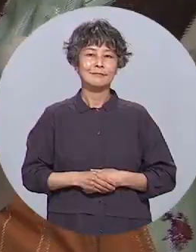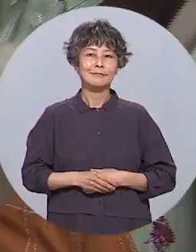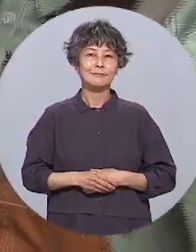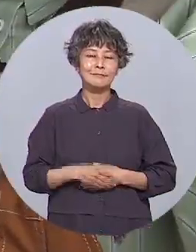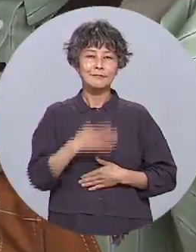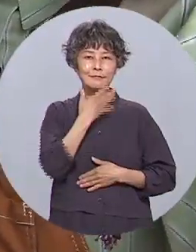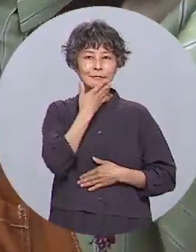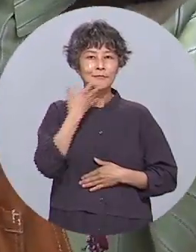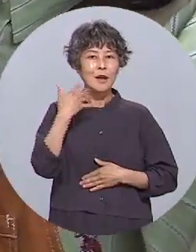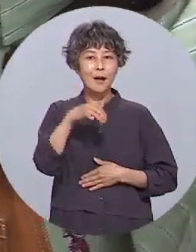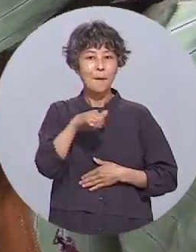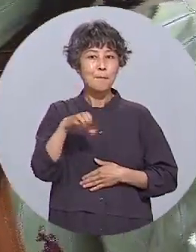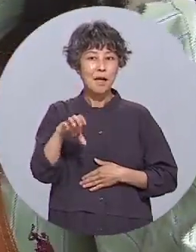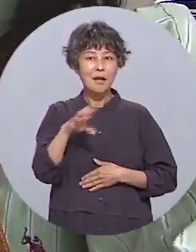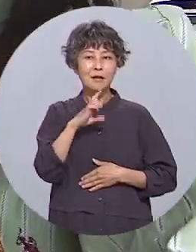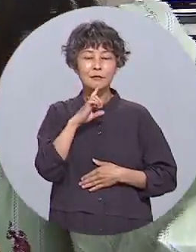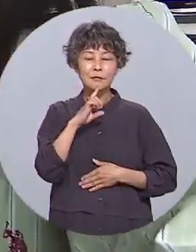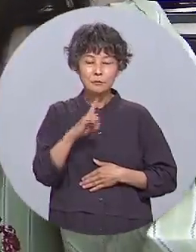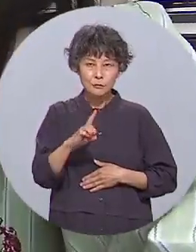馬かんべいは